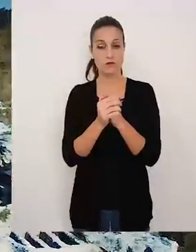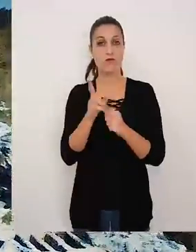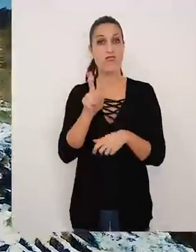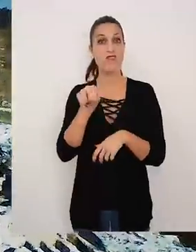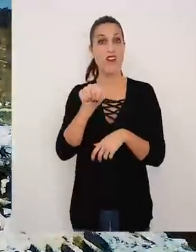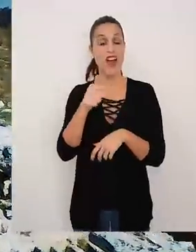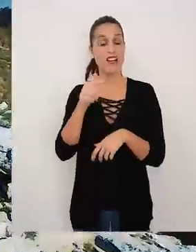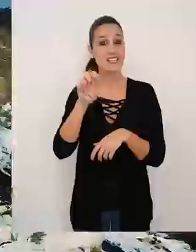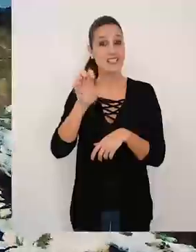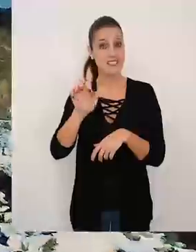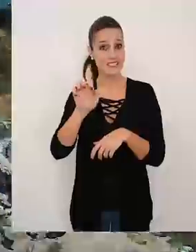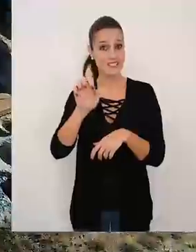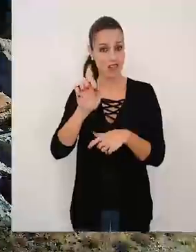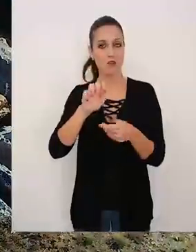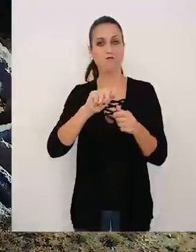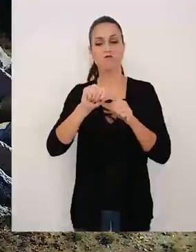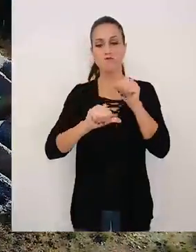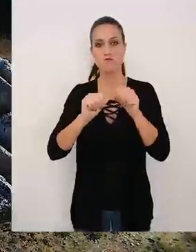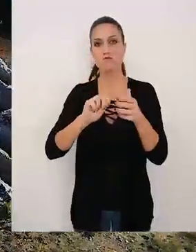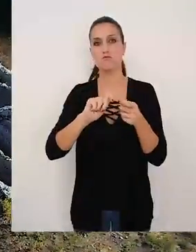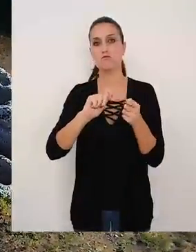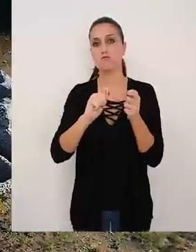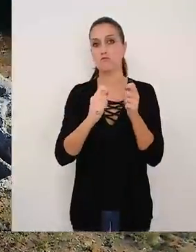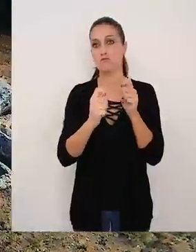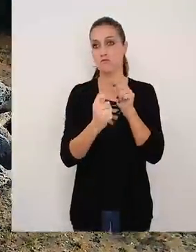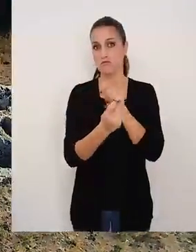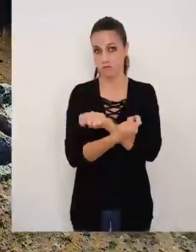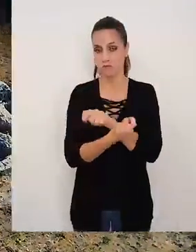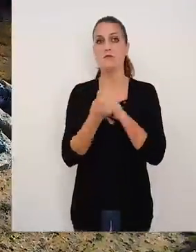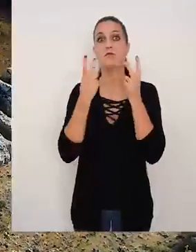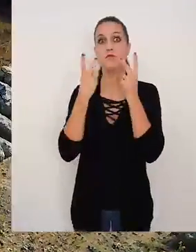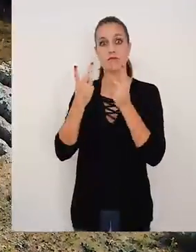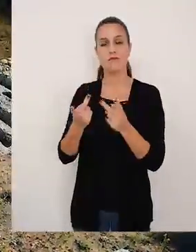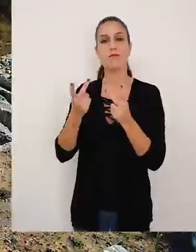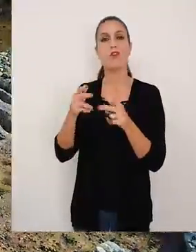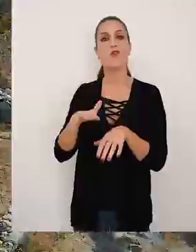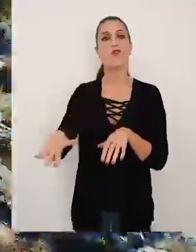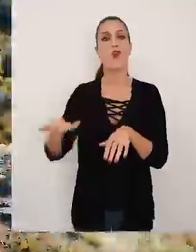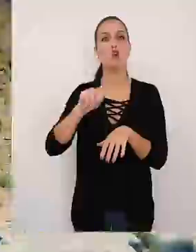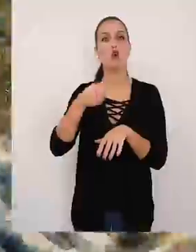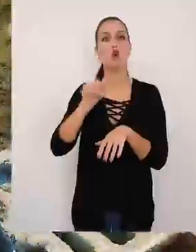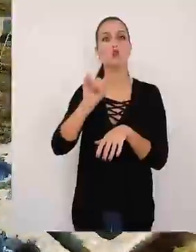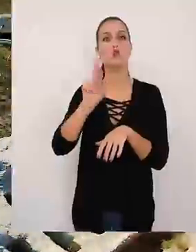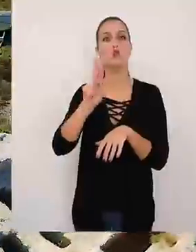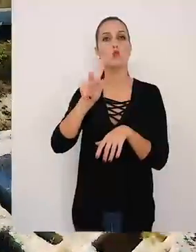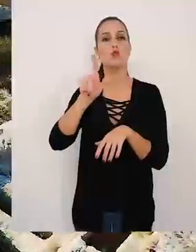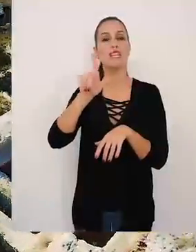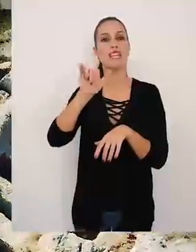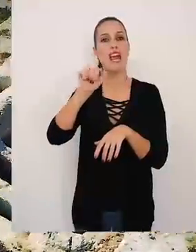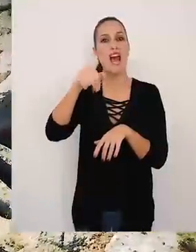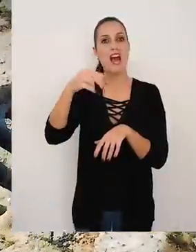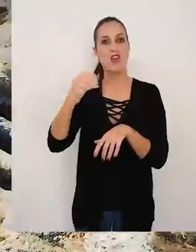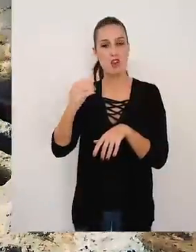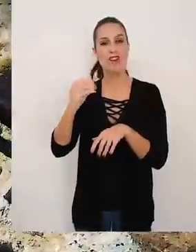L'evoluzione di Vaste nel contesto imperiale romano e bizantino si evince visitando il Fondo Giuliano, dove emergono le evidenze di un